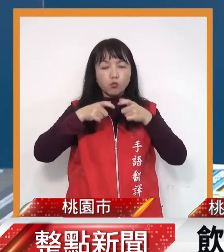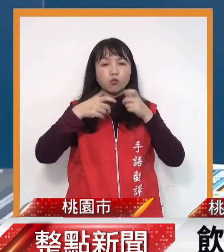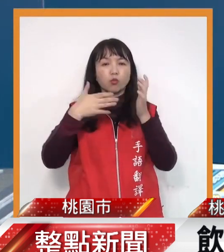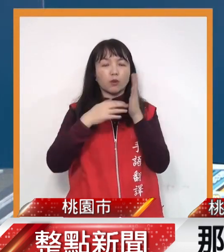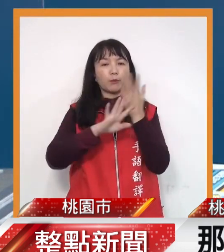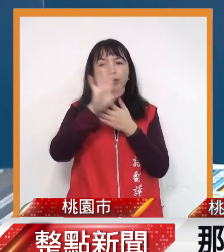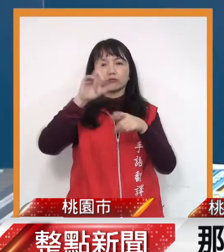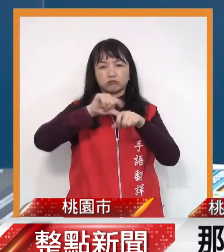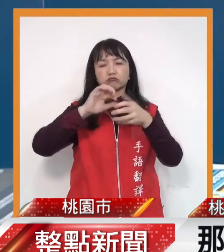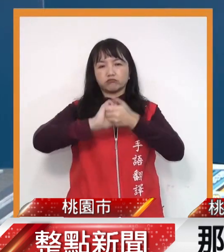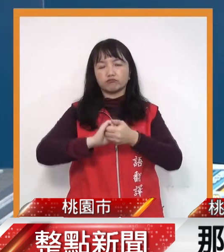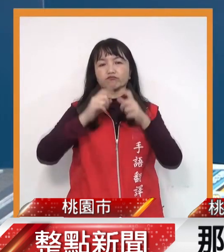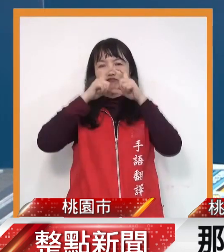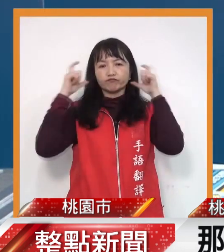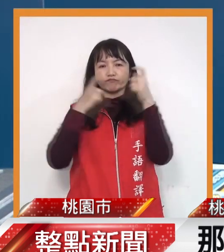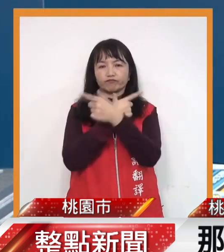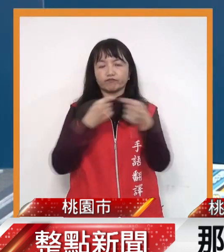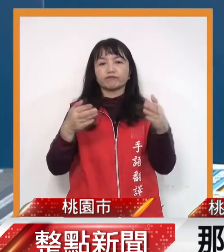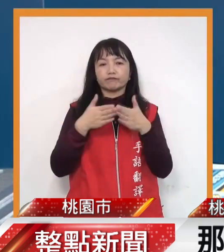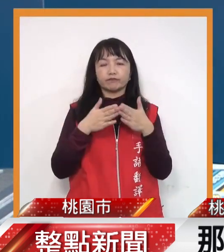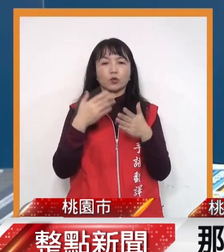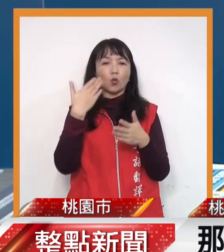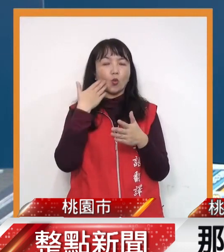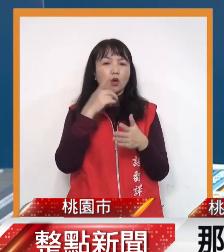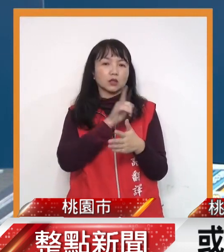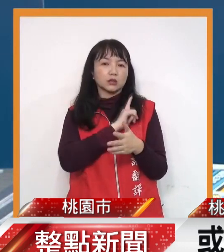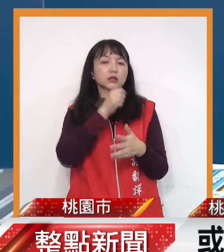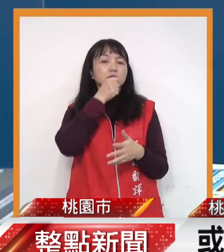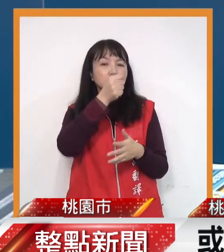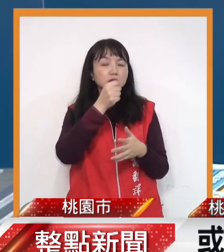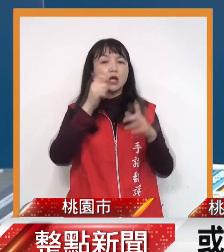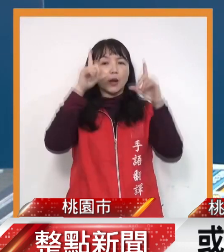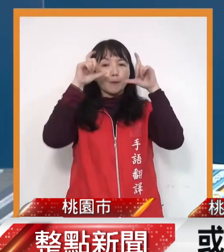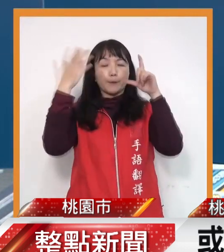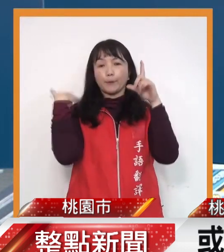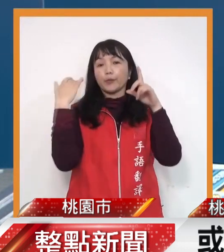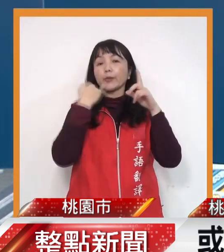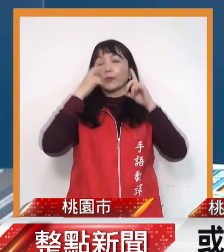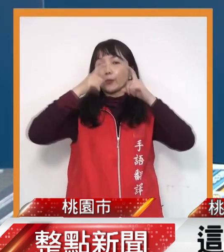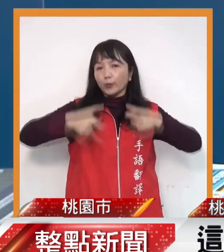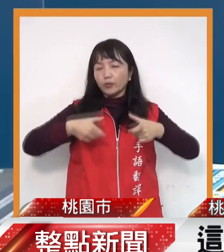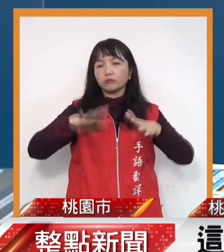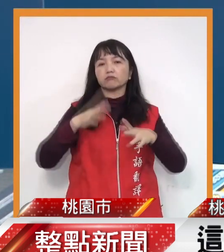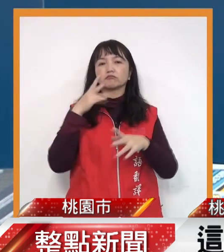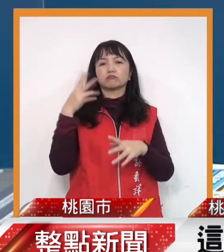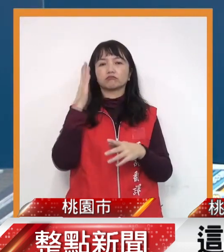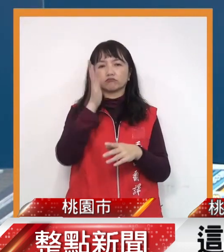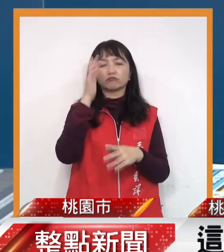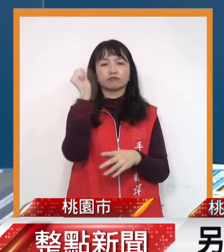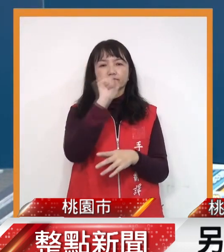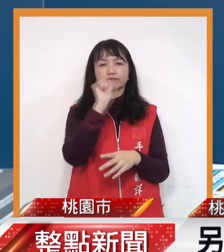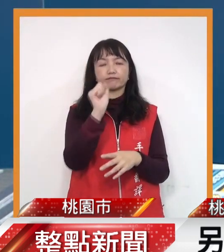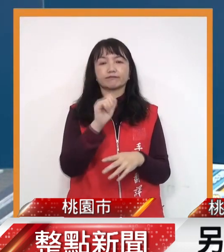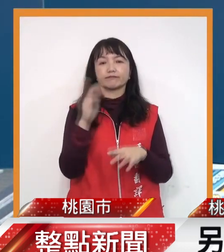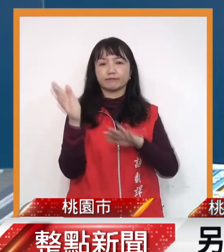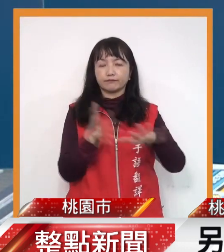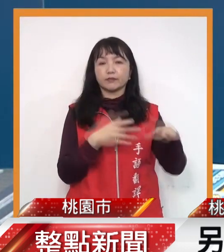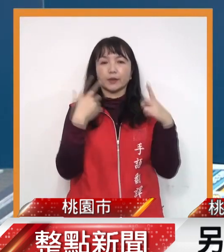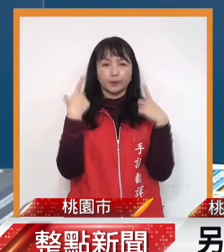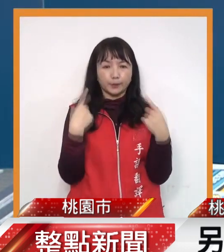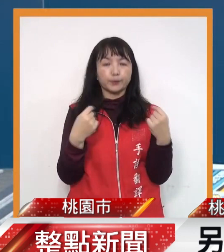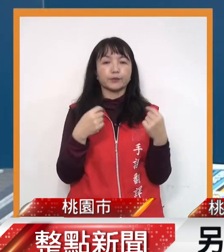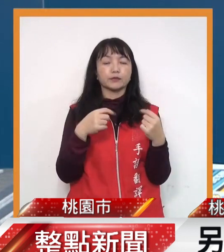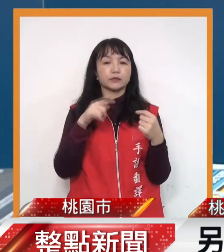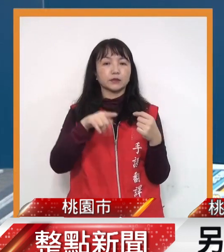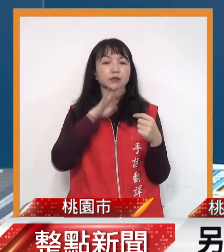着，那像原本的开放，比如说致辞或者是拍照可以脱下口罩，这个都是不行的。另外，哦，原本在